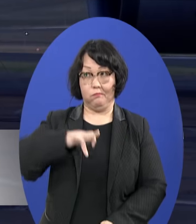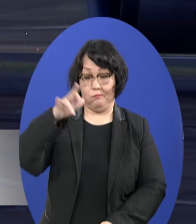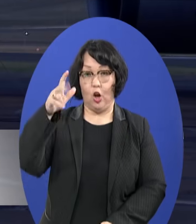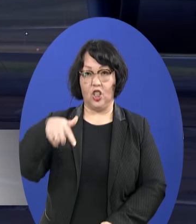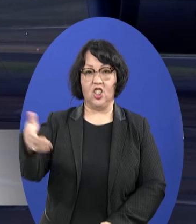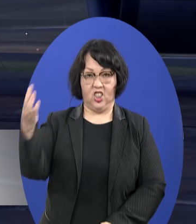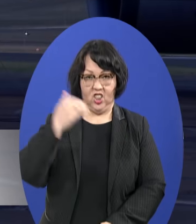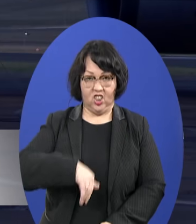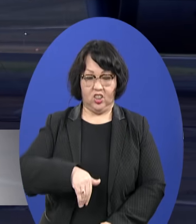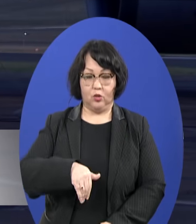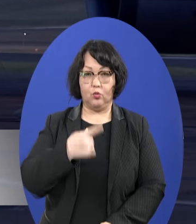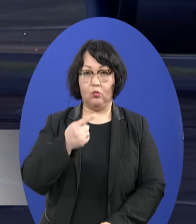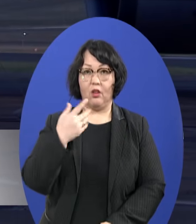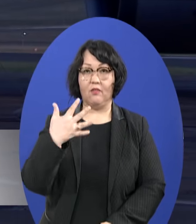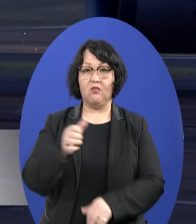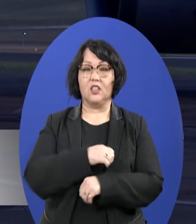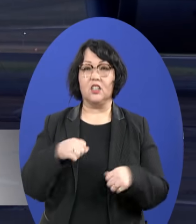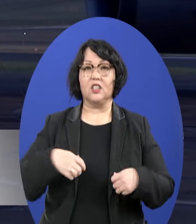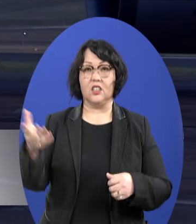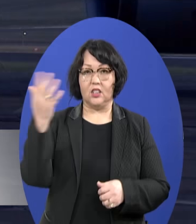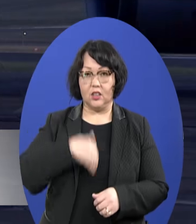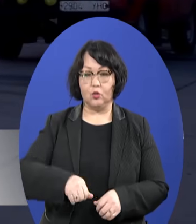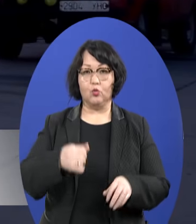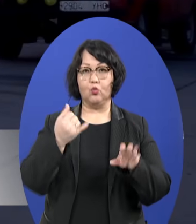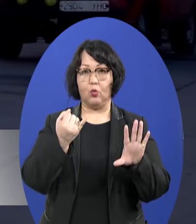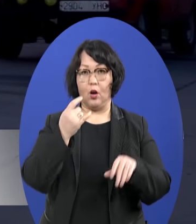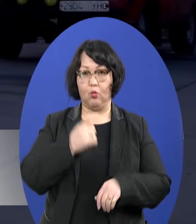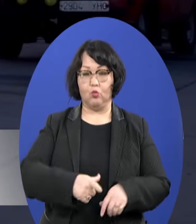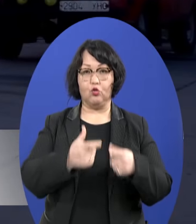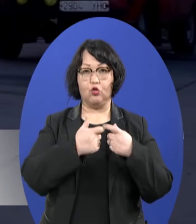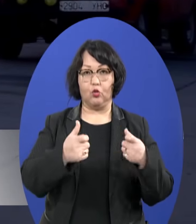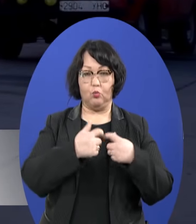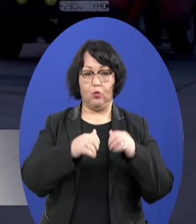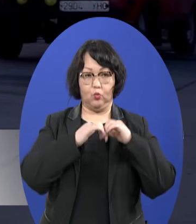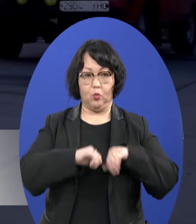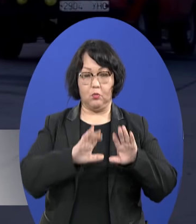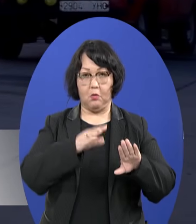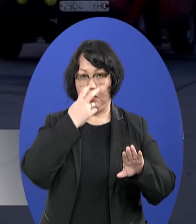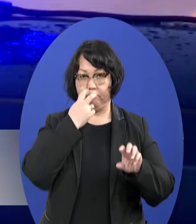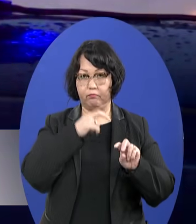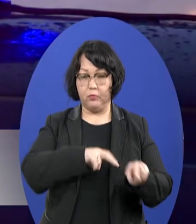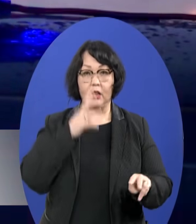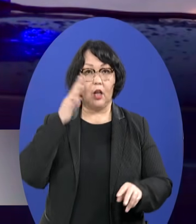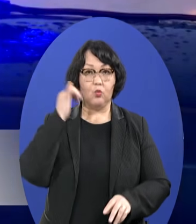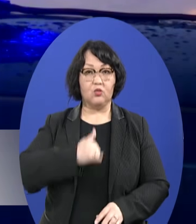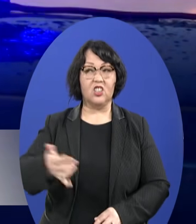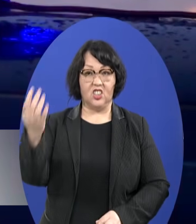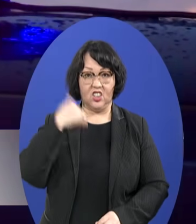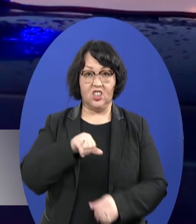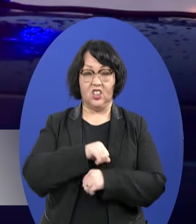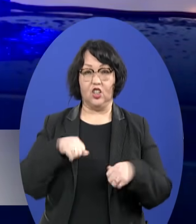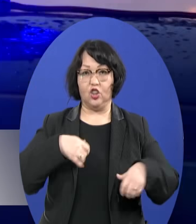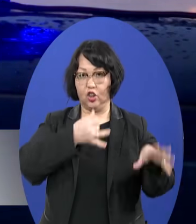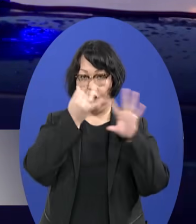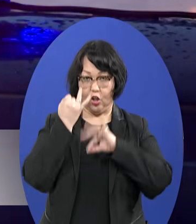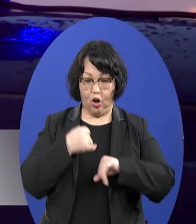Энэ онгоцоор 155 иргэн ирж байна. Тэднийг 6 зочид буудал тусгаарлана. Гадаадаас ирсэн иргэд 7 хоног тусгаарлан ажиллах байранд